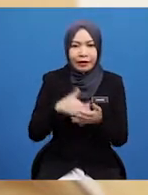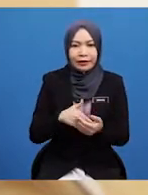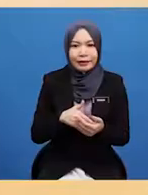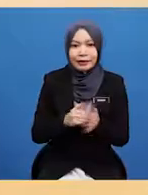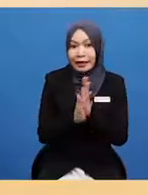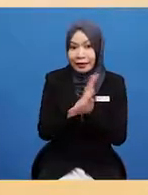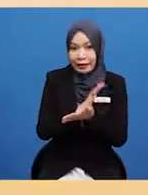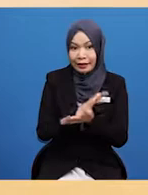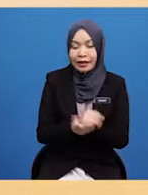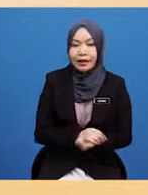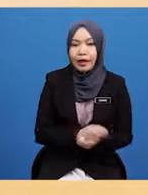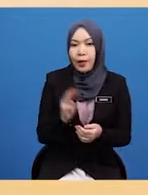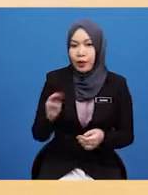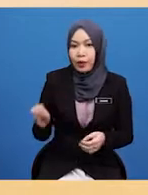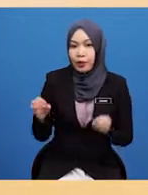pelajari.